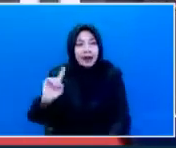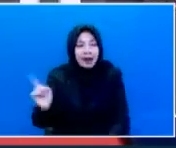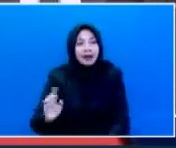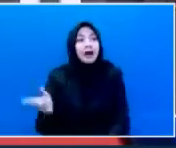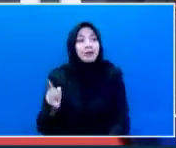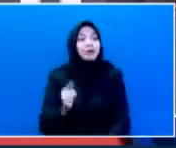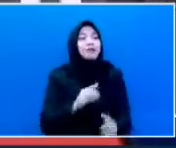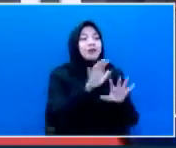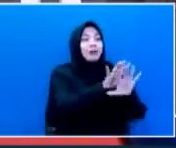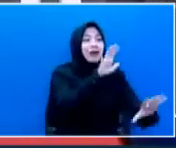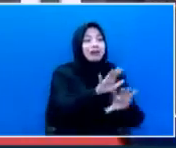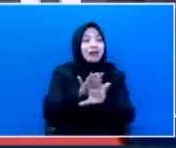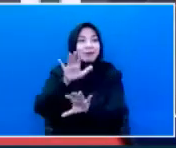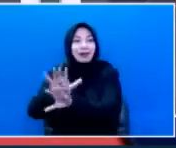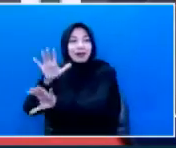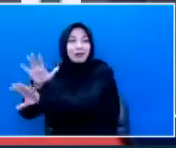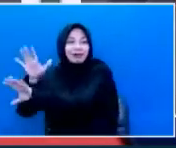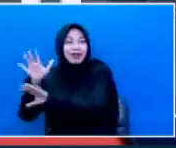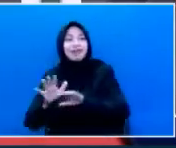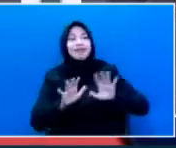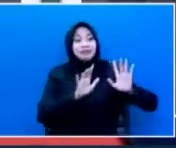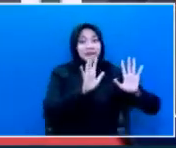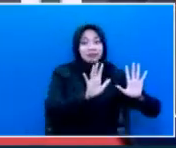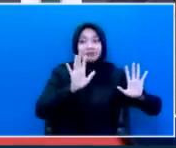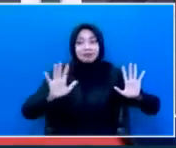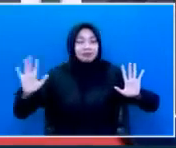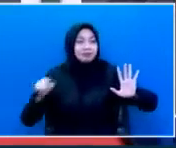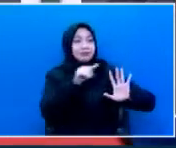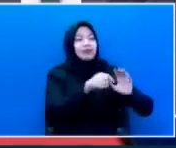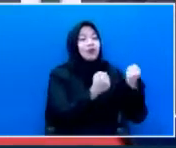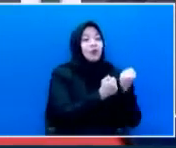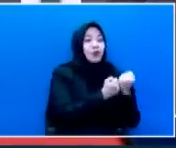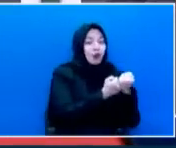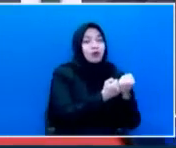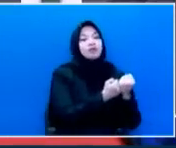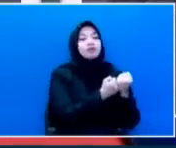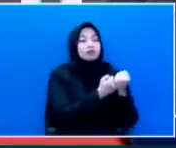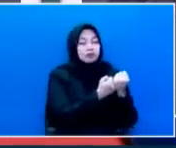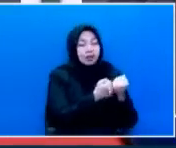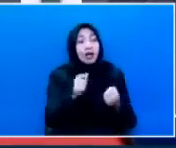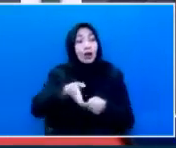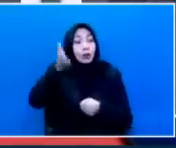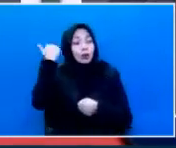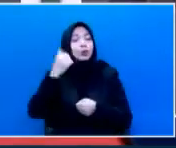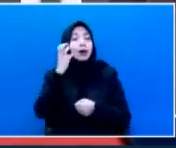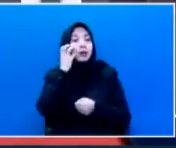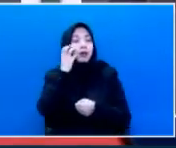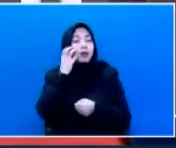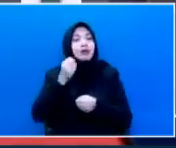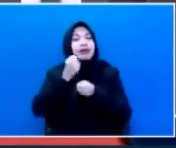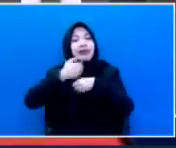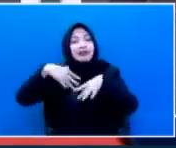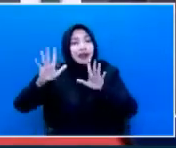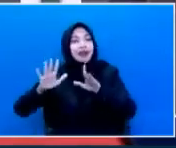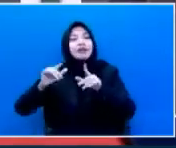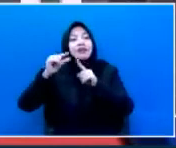kekuasaan ini kan lebih berbahaya kalau dulu Pak Prabowo didukung oleh partai Gerindra Demokrat PKS dan